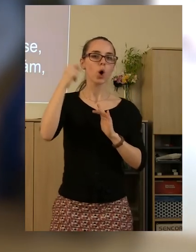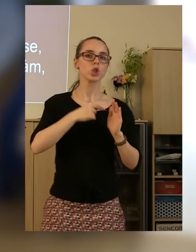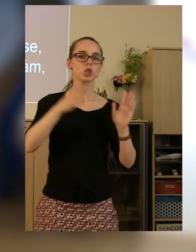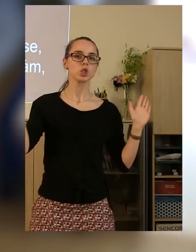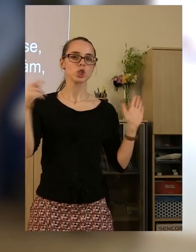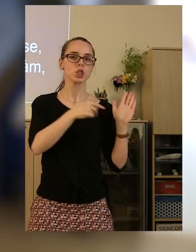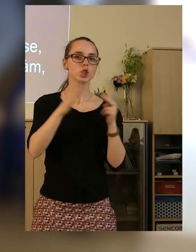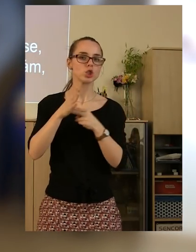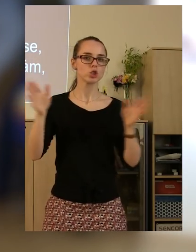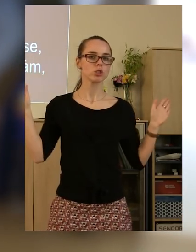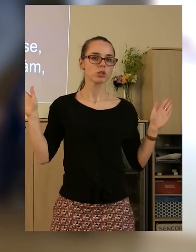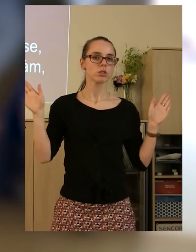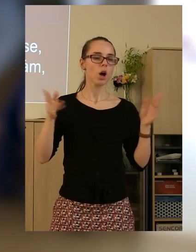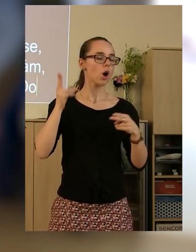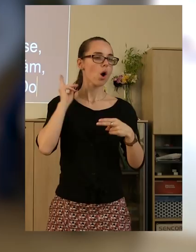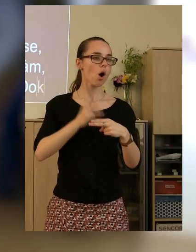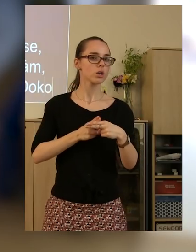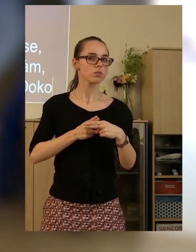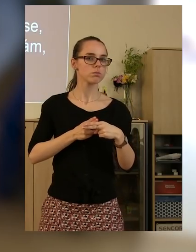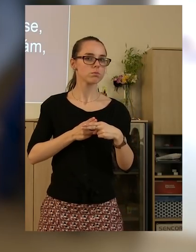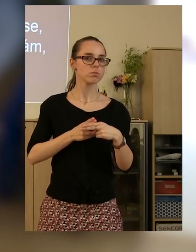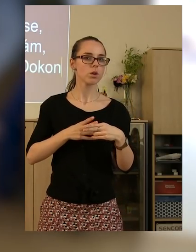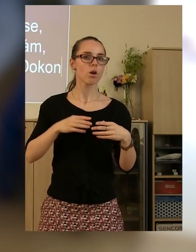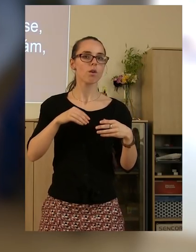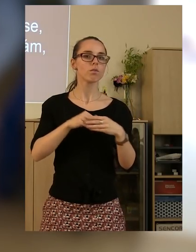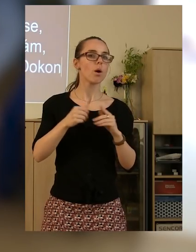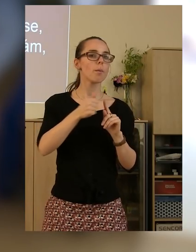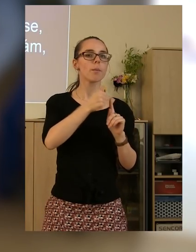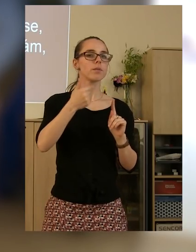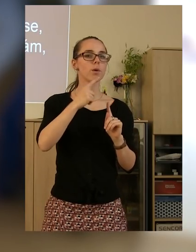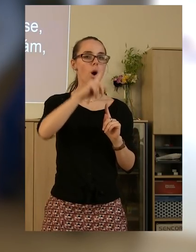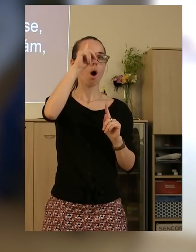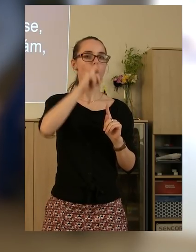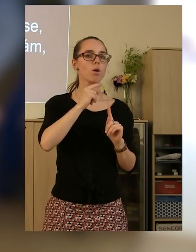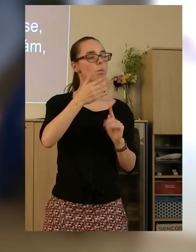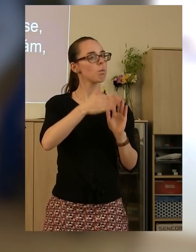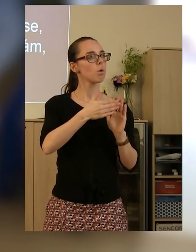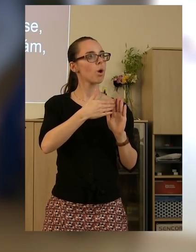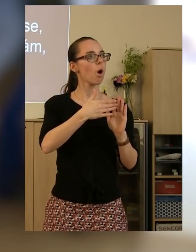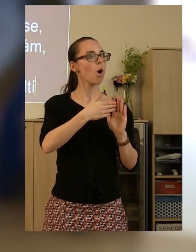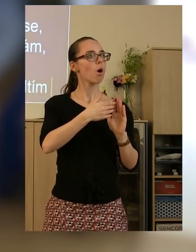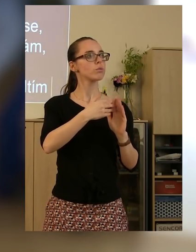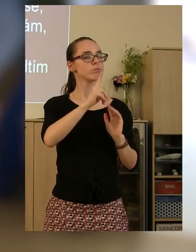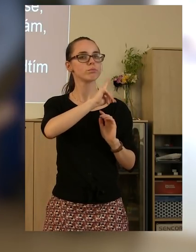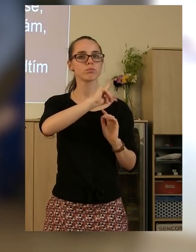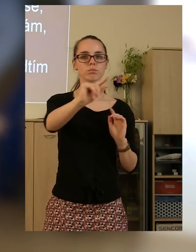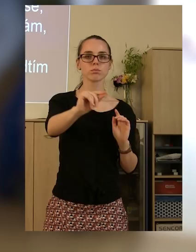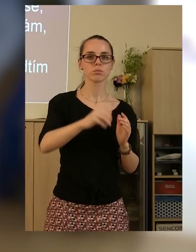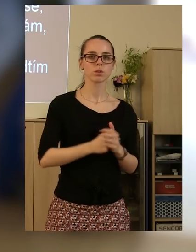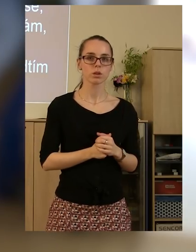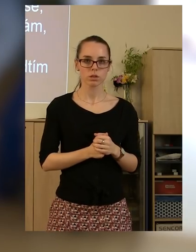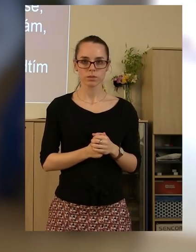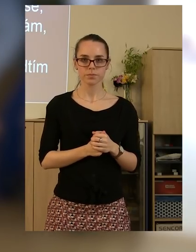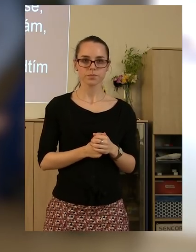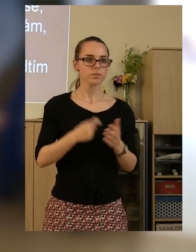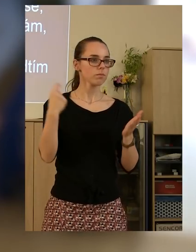jest. A všimněte si, že těsně předtím řekl, Otče, proč si mě opustil? Protože jako řekl, do prdele,